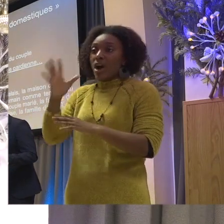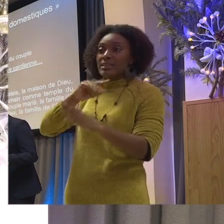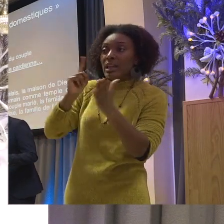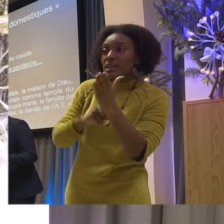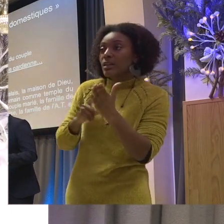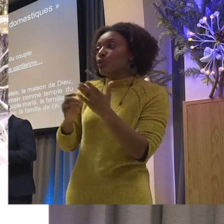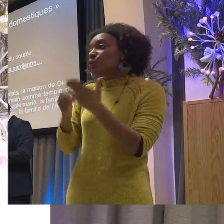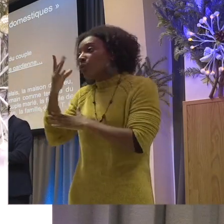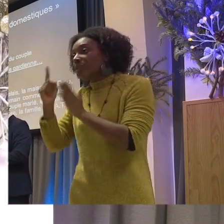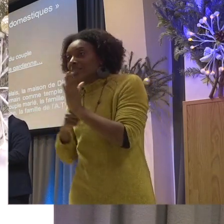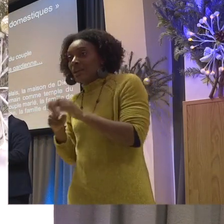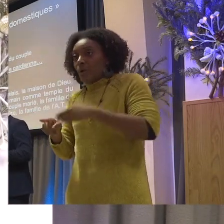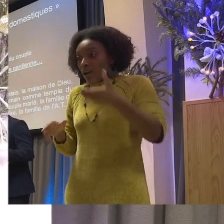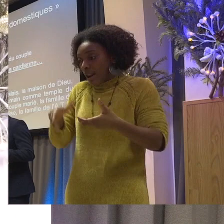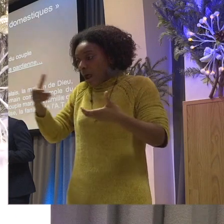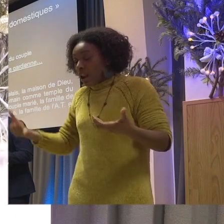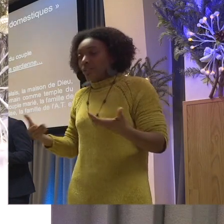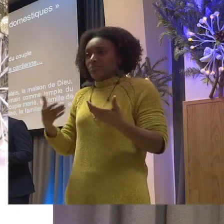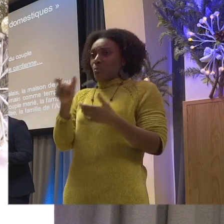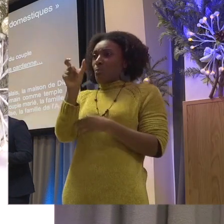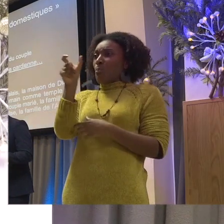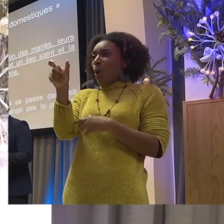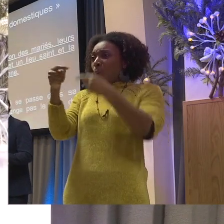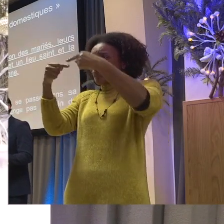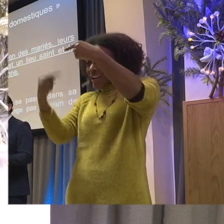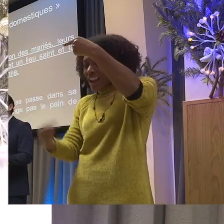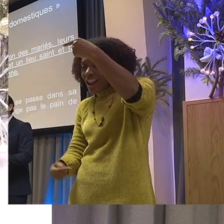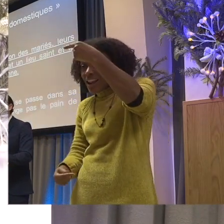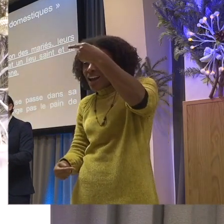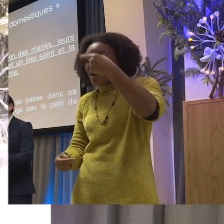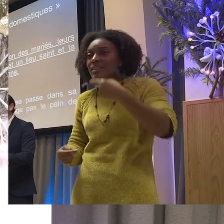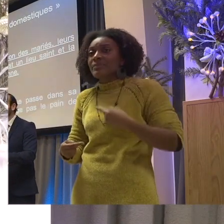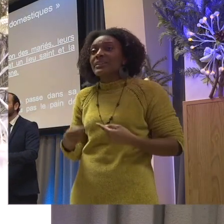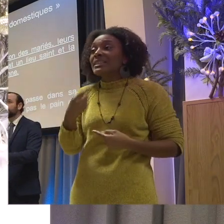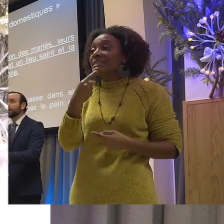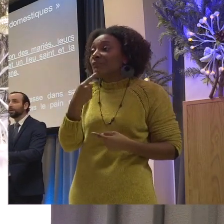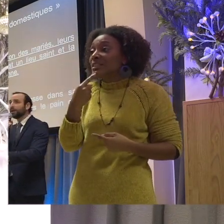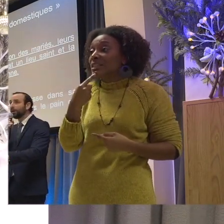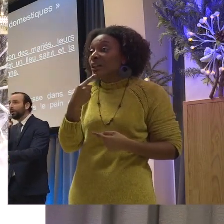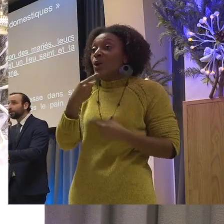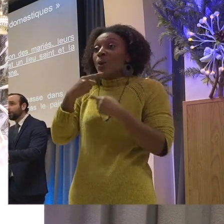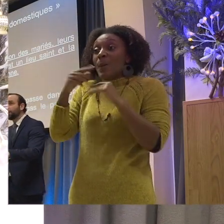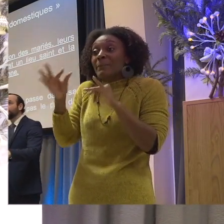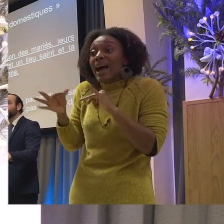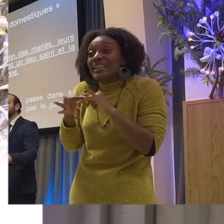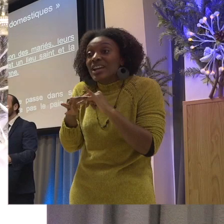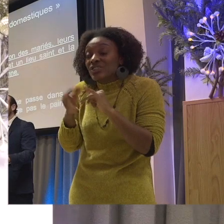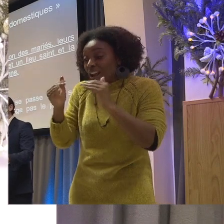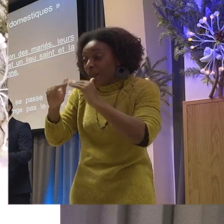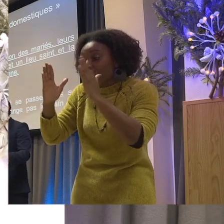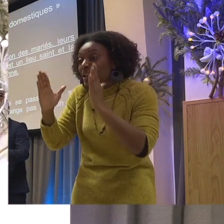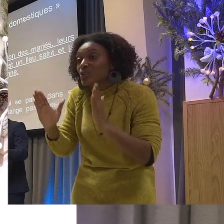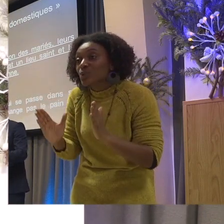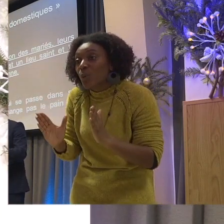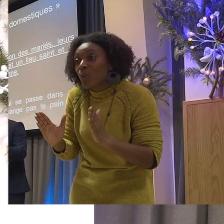Testament. Amen. En d'autres termes, le mariage et la maison des mariés, leur corps et leur